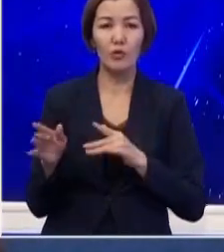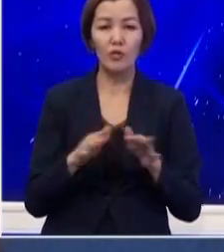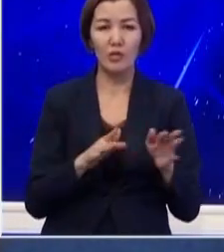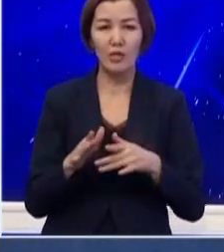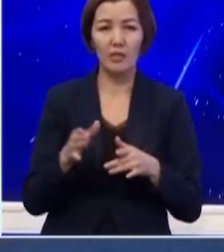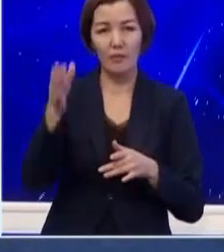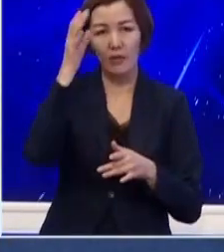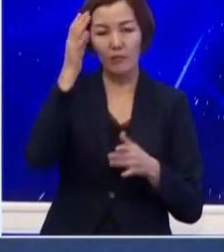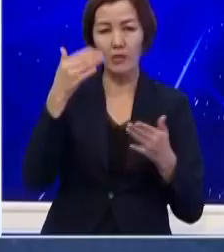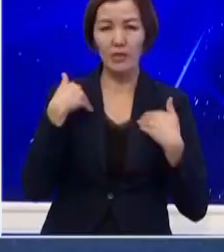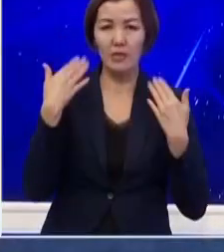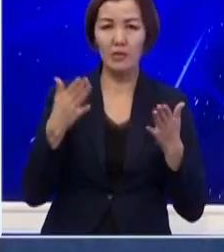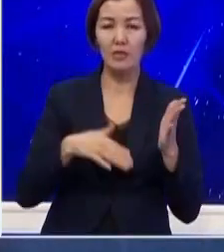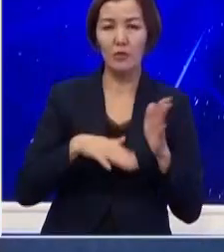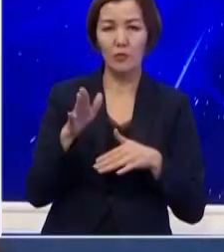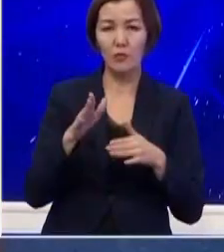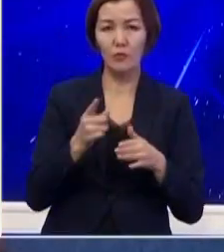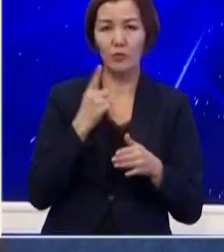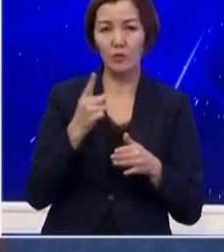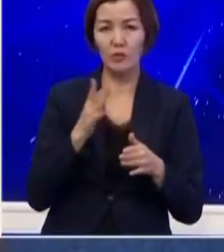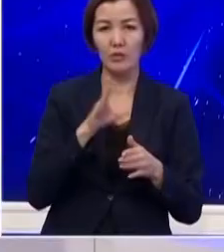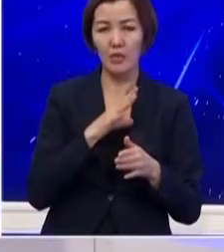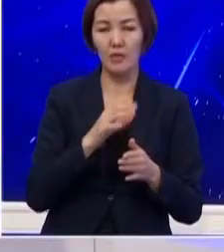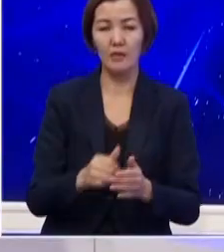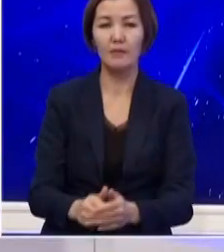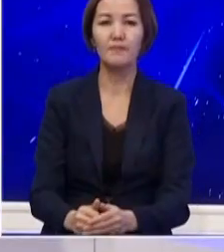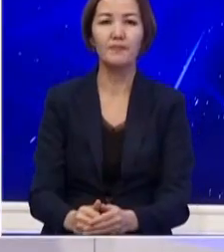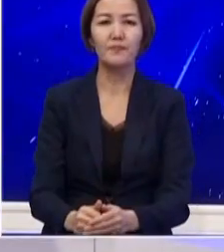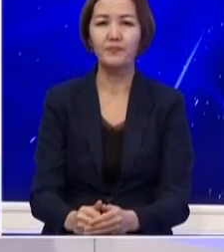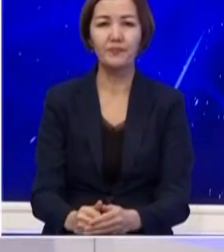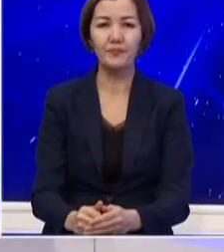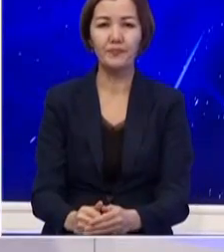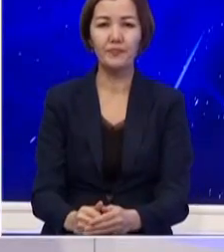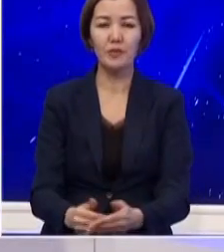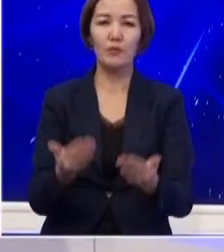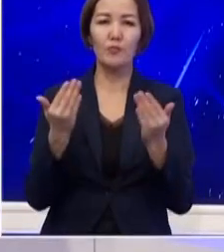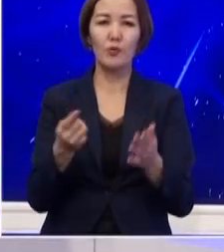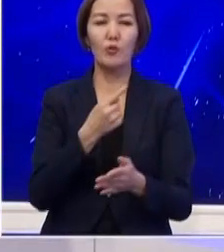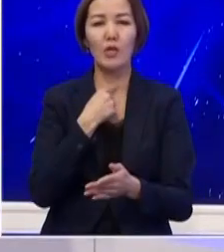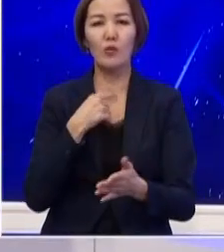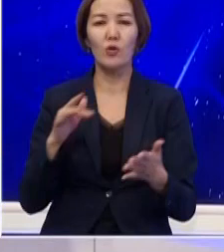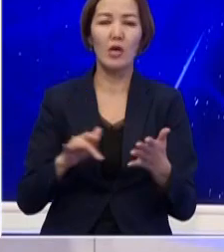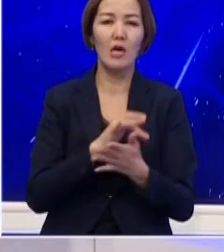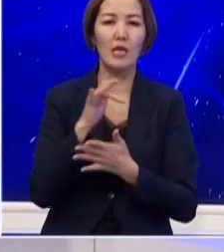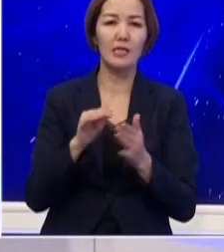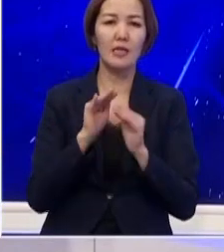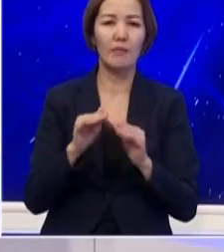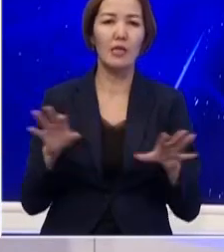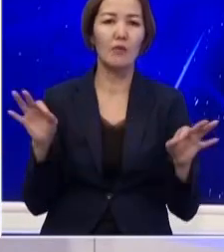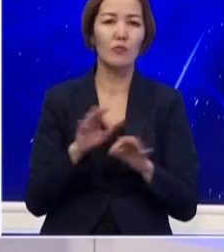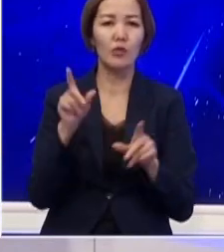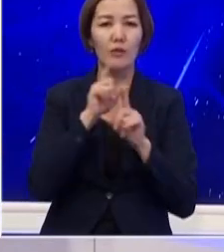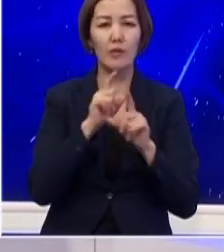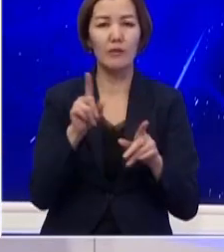іс-шарада білімдерін шыңдады деген ойдамыз. Өрендер өнерін ортаға салды. Бүгін Талдықорған